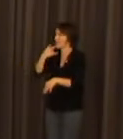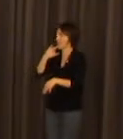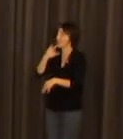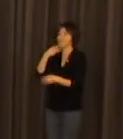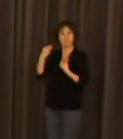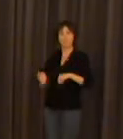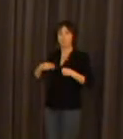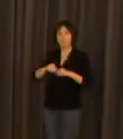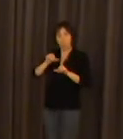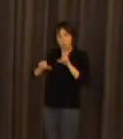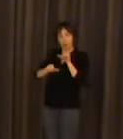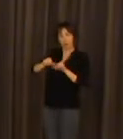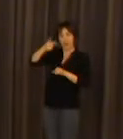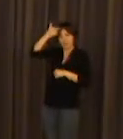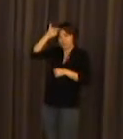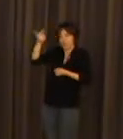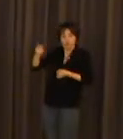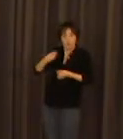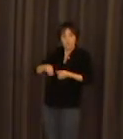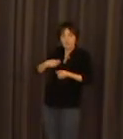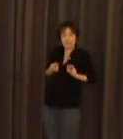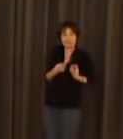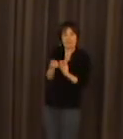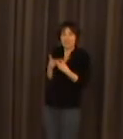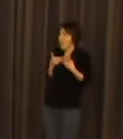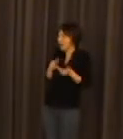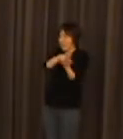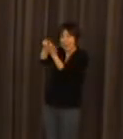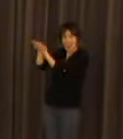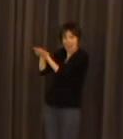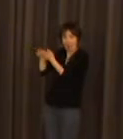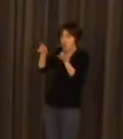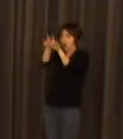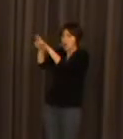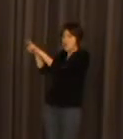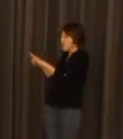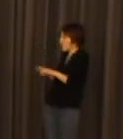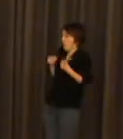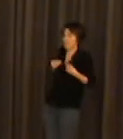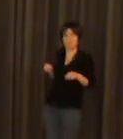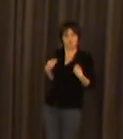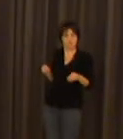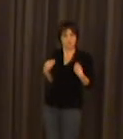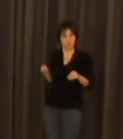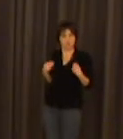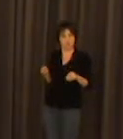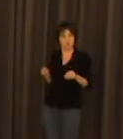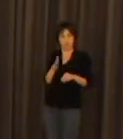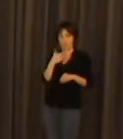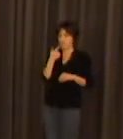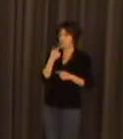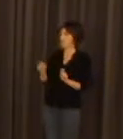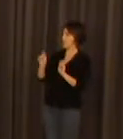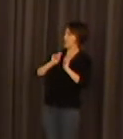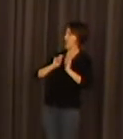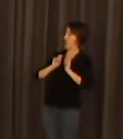dels mateixos processos i té les mateixes necessitats que tenen totes les llengües naturals, cosa que ens porta a una mena